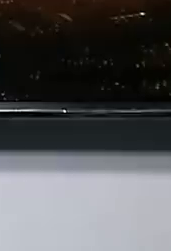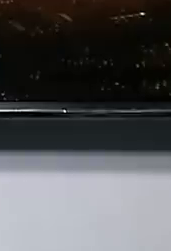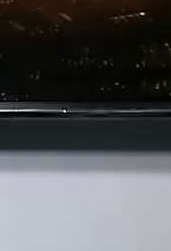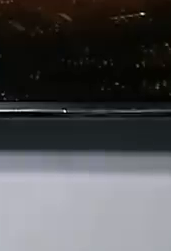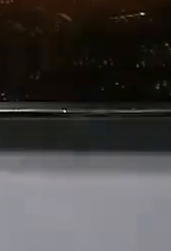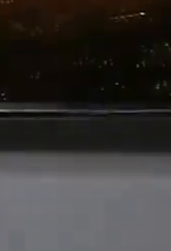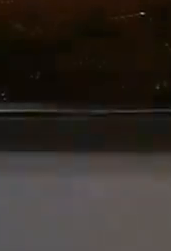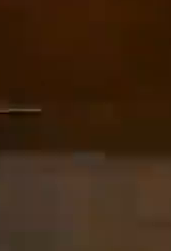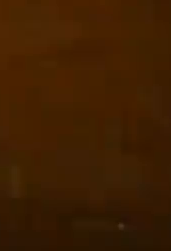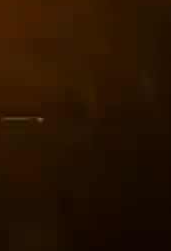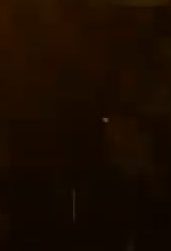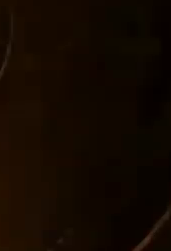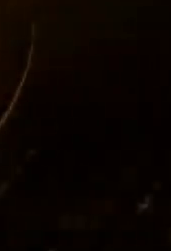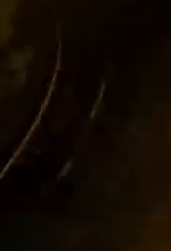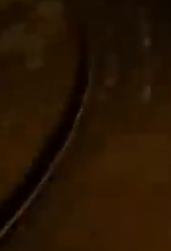هنالكم